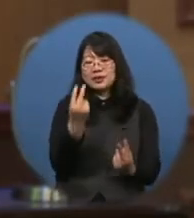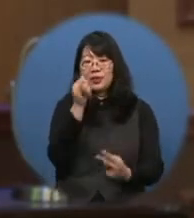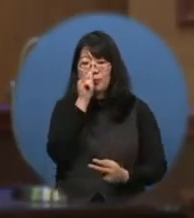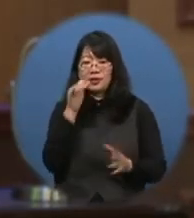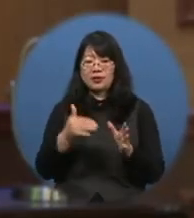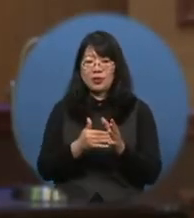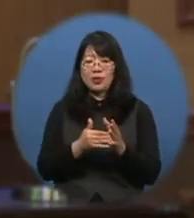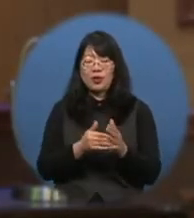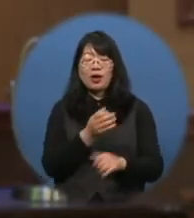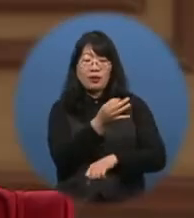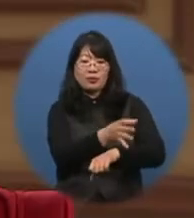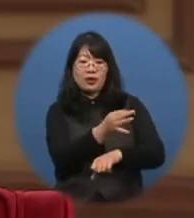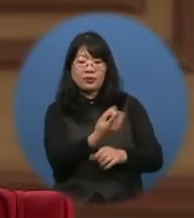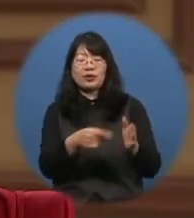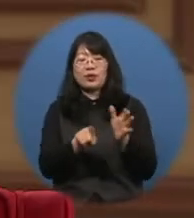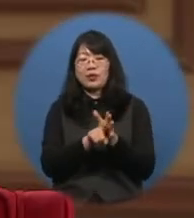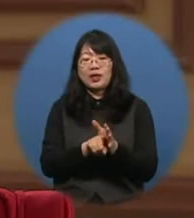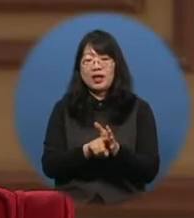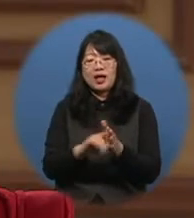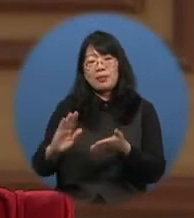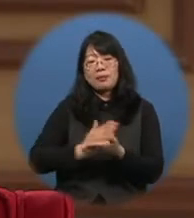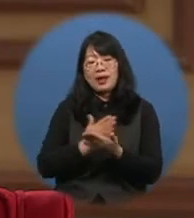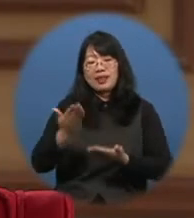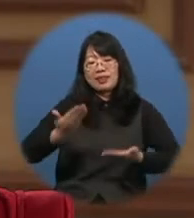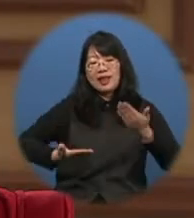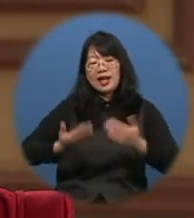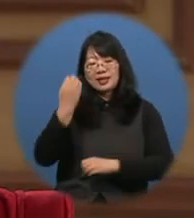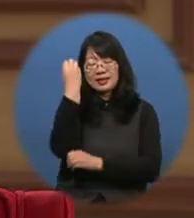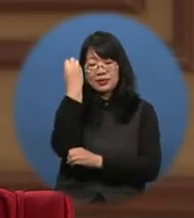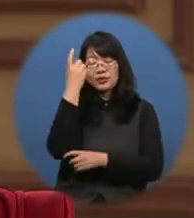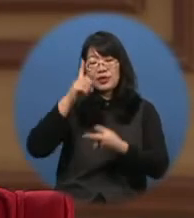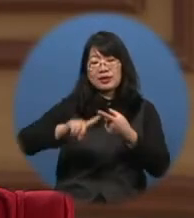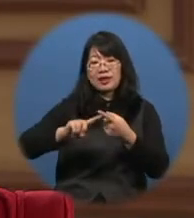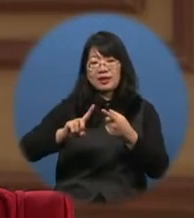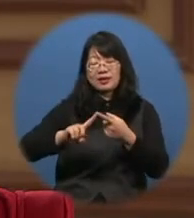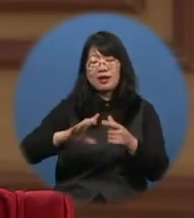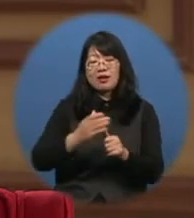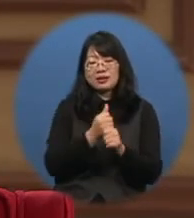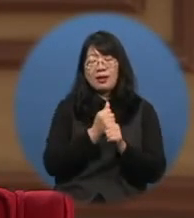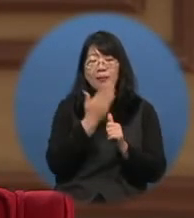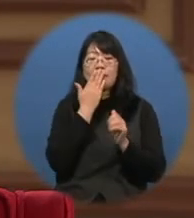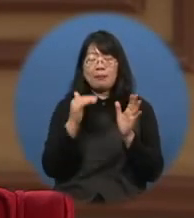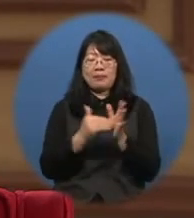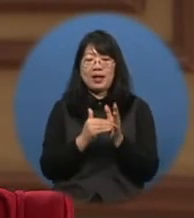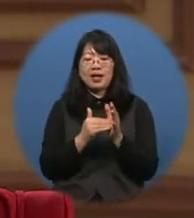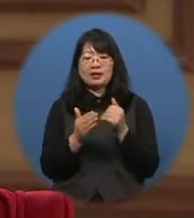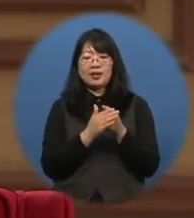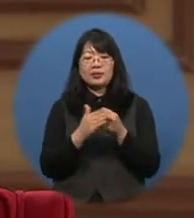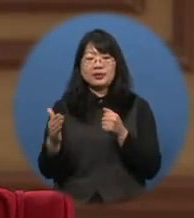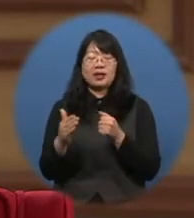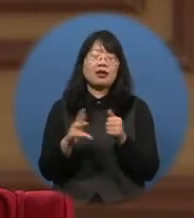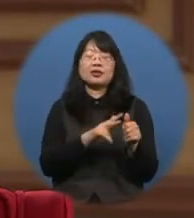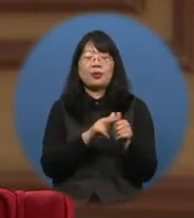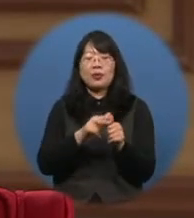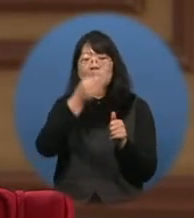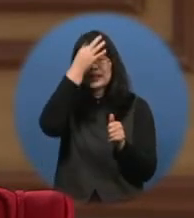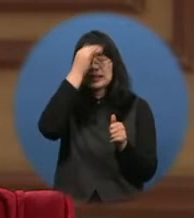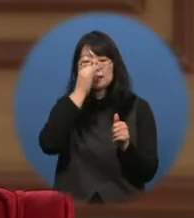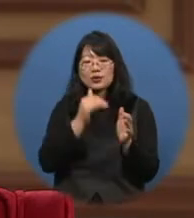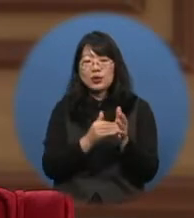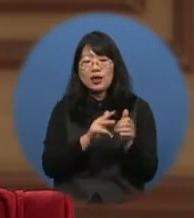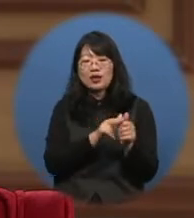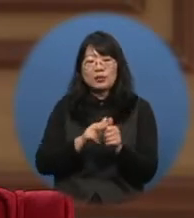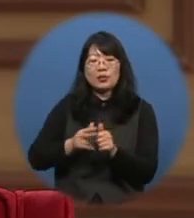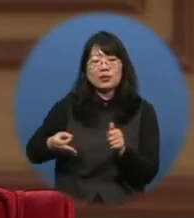예, 구매를 위한 그 판단 기준들 이걸 잡을 수 있고 네. 정보 기능도 있고요. 정보